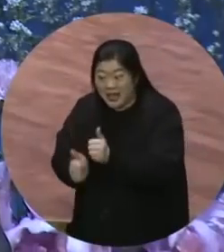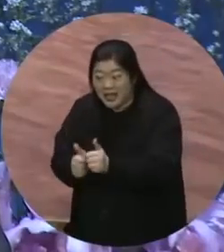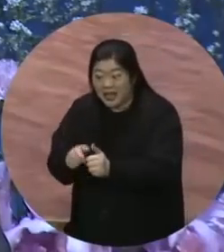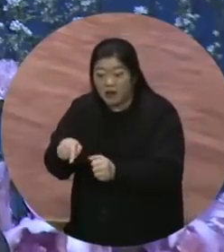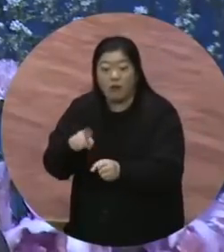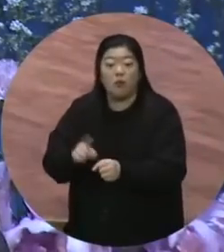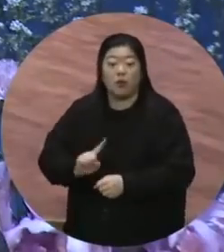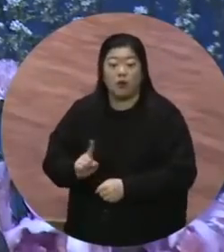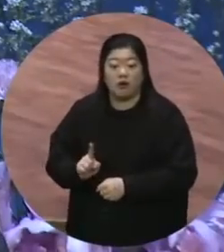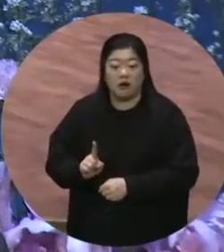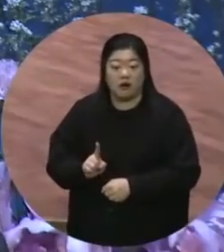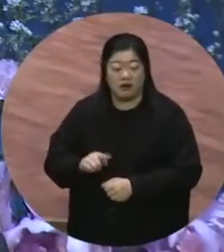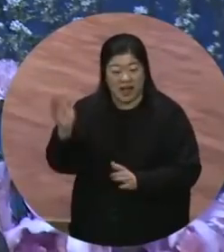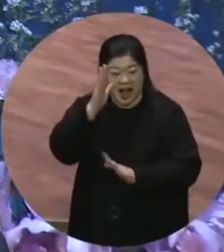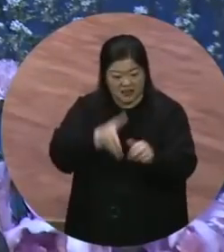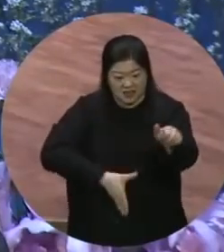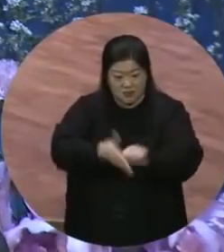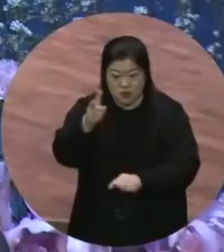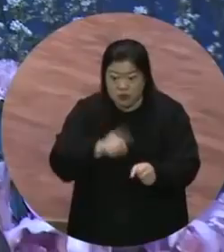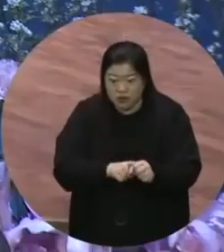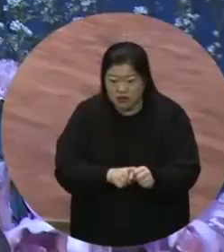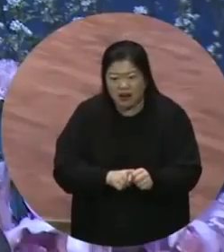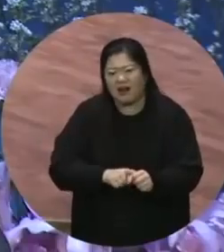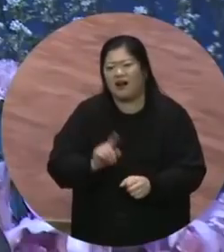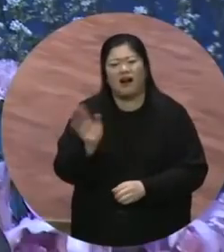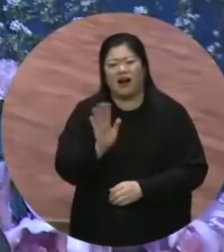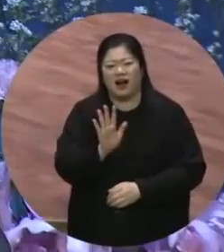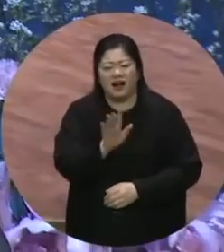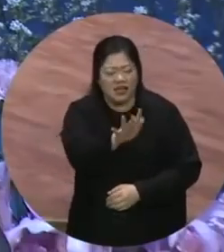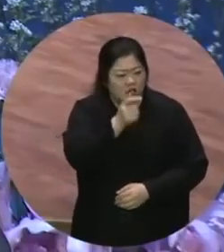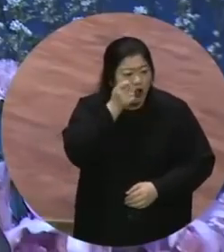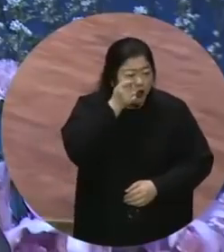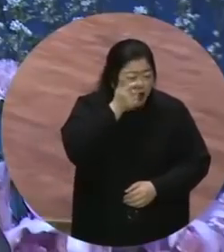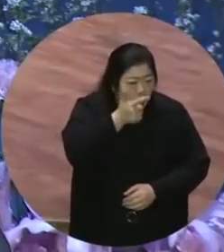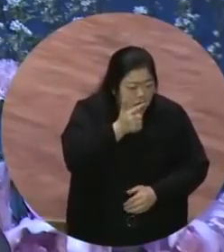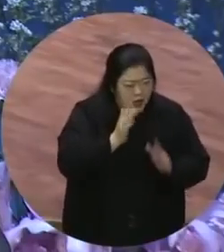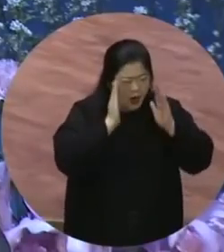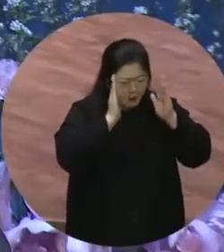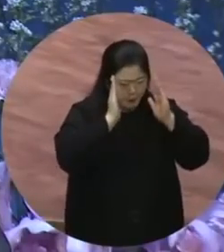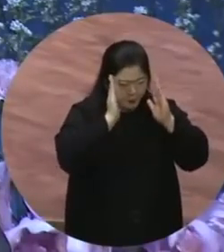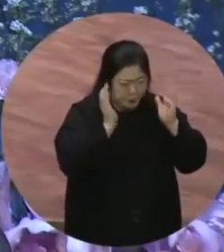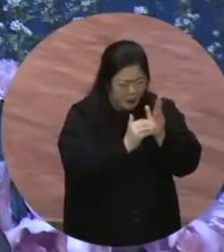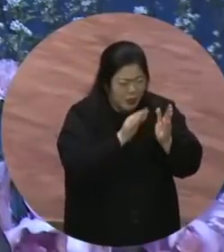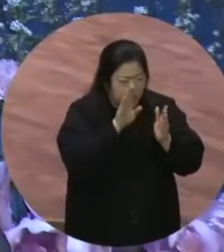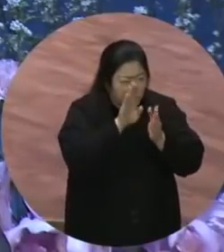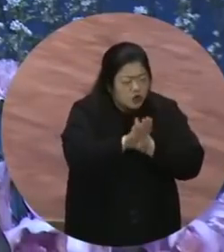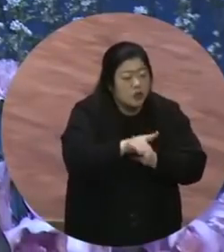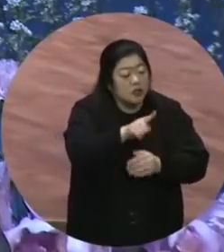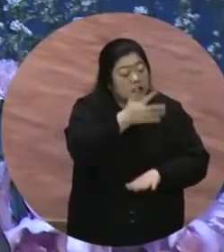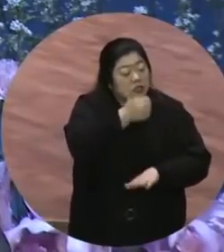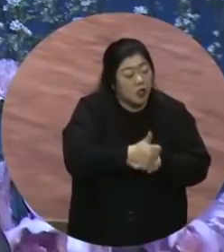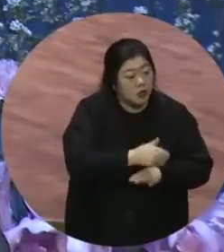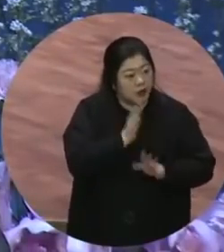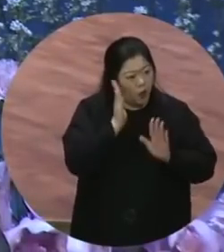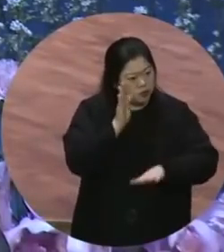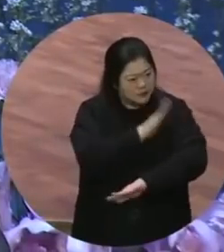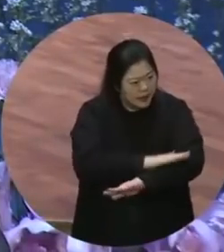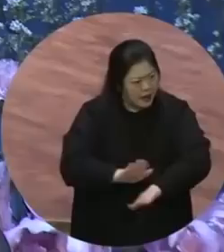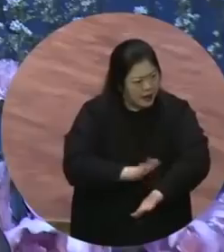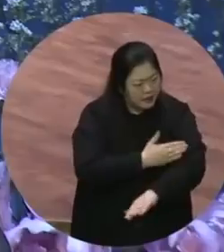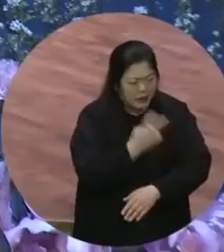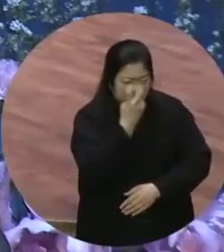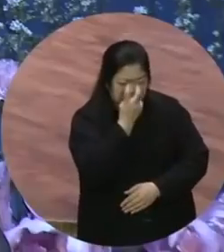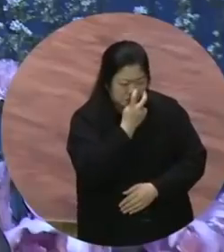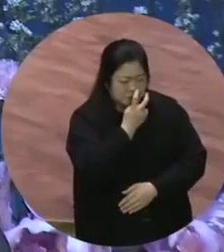아이들 잘되게 하려고 하는 거예요. 힘들고 부담스럽지만 그 과정 거쳐야 돼요. 그래야 다음 단계로 올라갈 수 있기